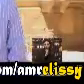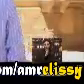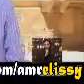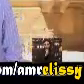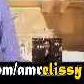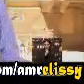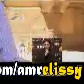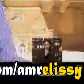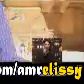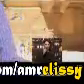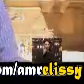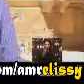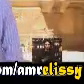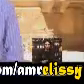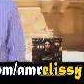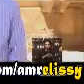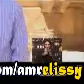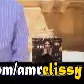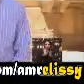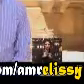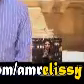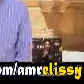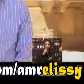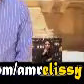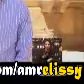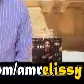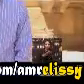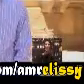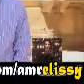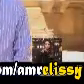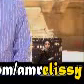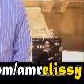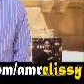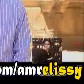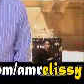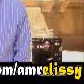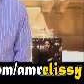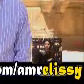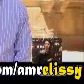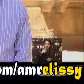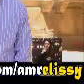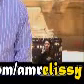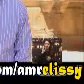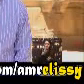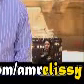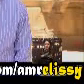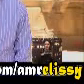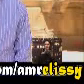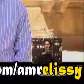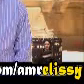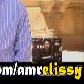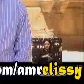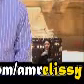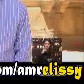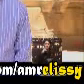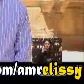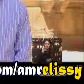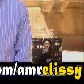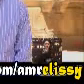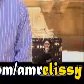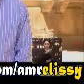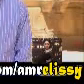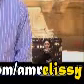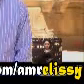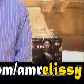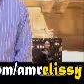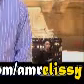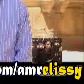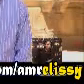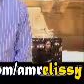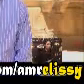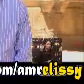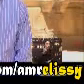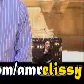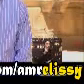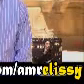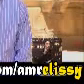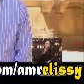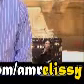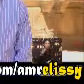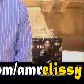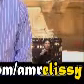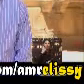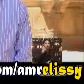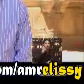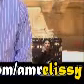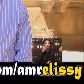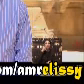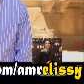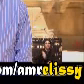البرنامج في إطار جهوده لمساندة القرى والمناطق الفقيرة نظم قافلة ضخمة ل 11 قرية بمركز طمة بسوهاج بالاشتراك مع مؤسسة